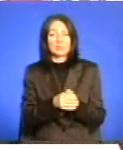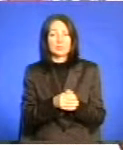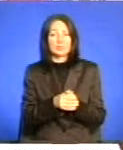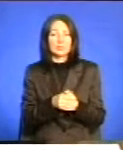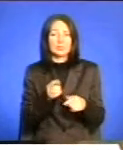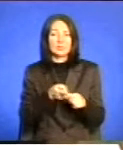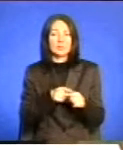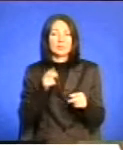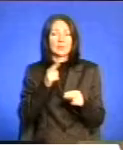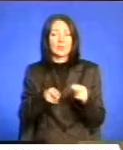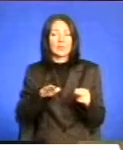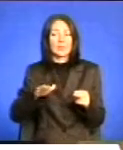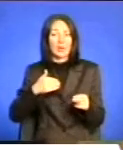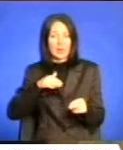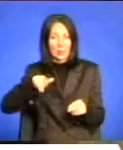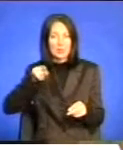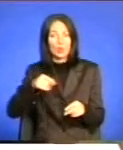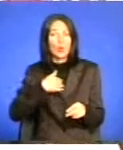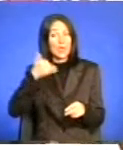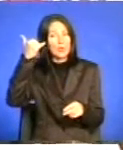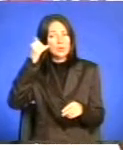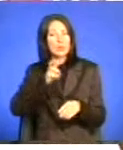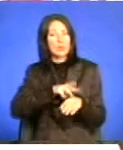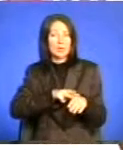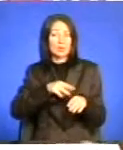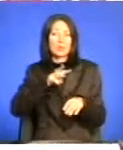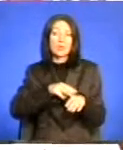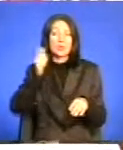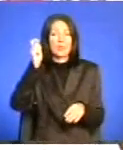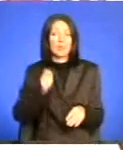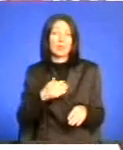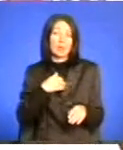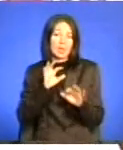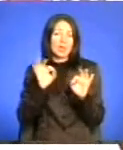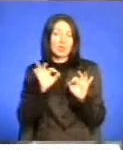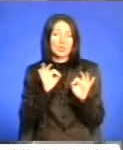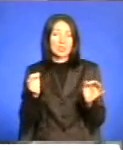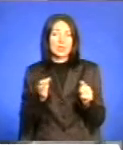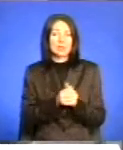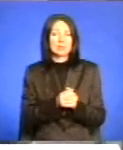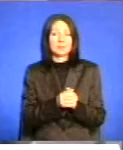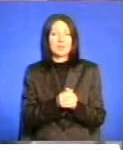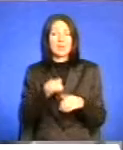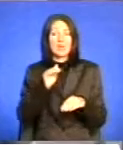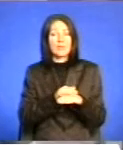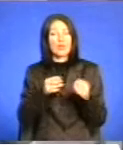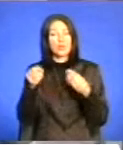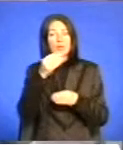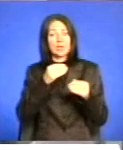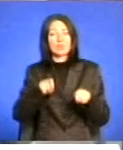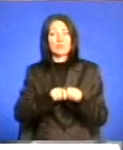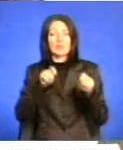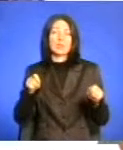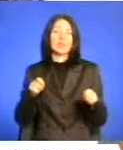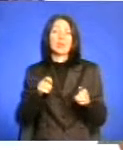скінчив. Після того я подзвонив в міліцію зразу. І вони приїхали, я їм то розказав. За фактом шахрайства відкрито